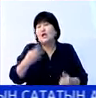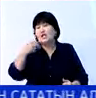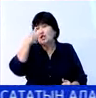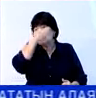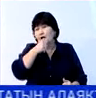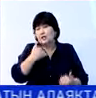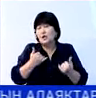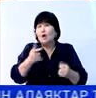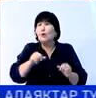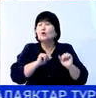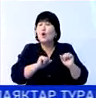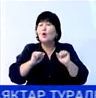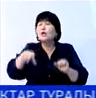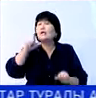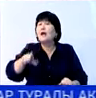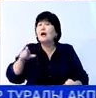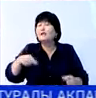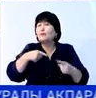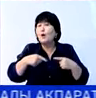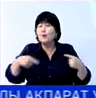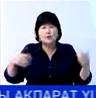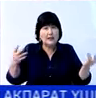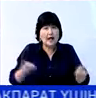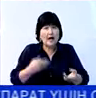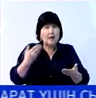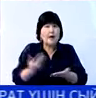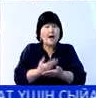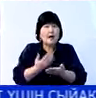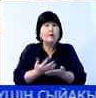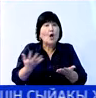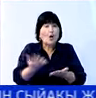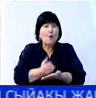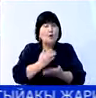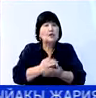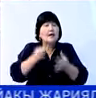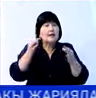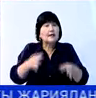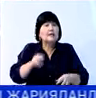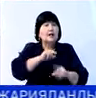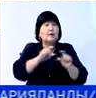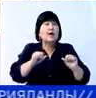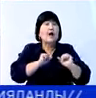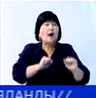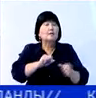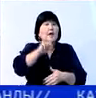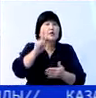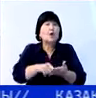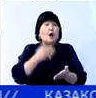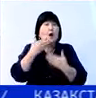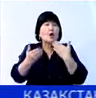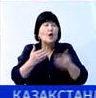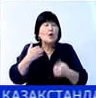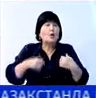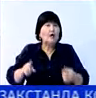асты. Осыған дейін қорғалуындағы азаматтармен өзге де қажетті ақпараттарға қол жеткізу үшін кез келген мекемеге адвокаттық сауал жолдап, оны